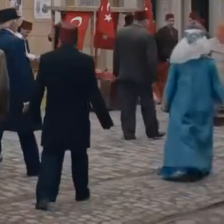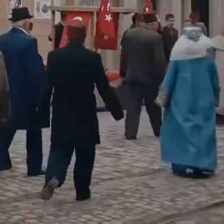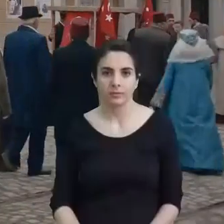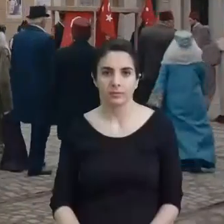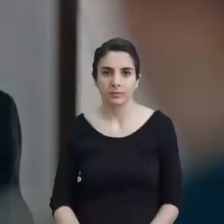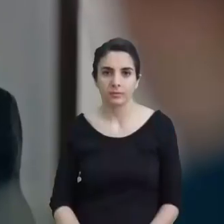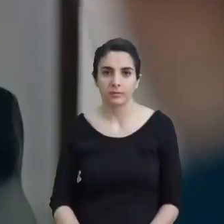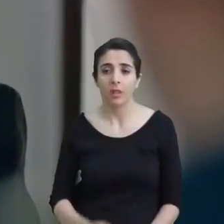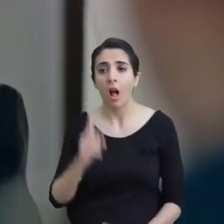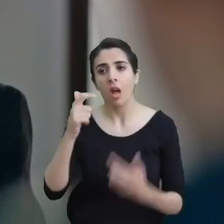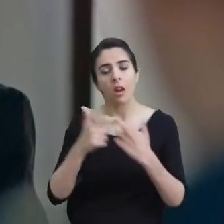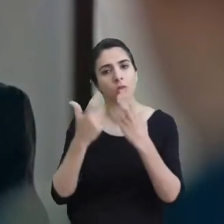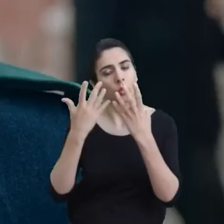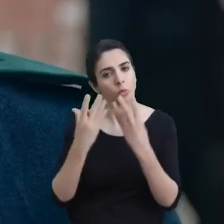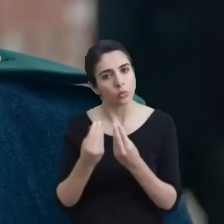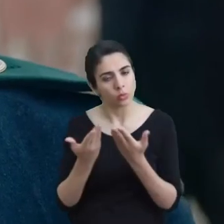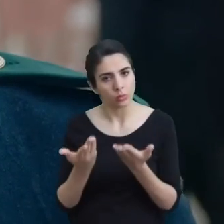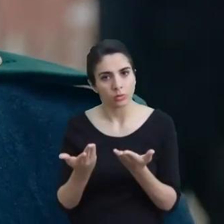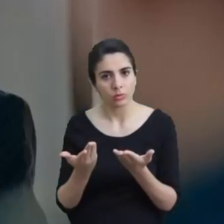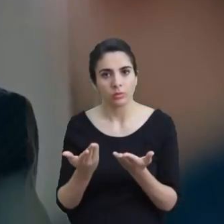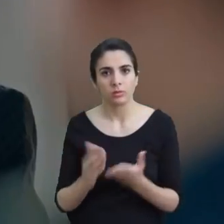attı. Allah sizden razı olsun.